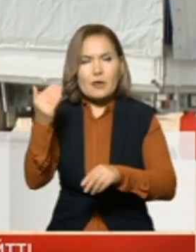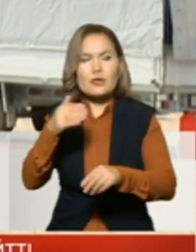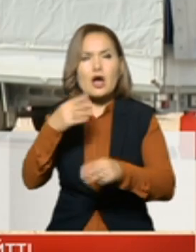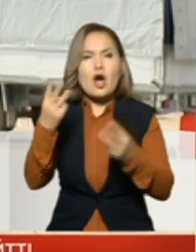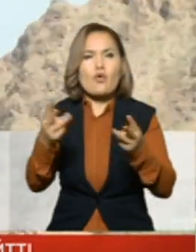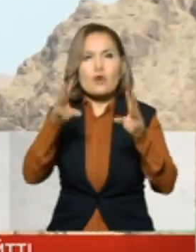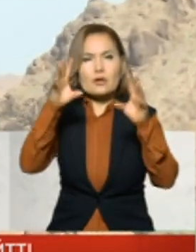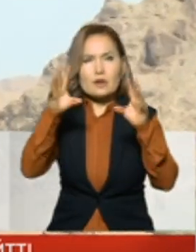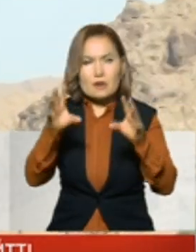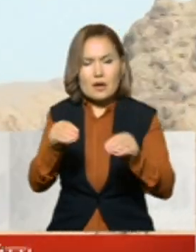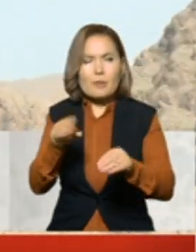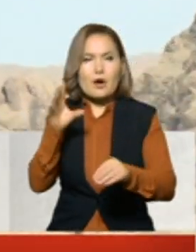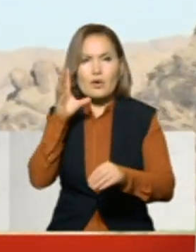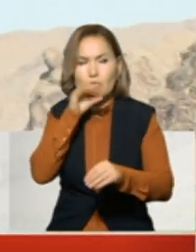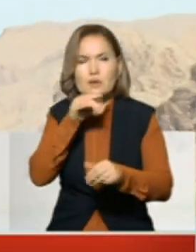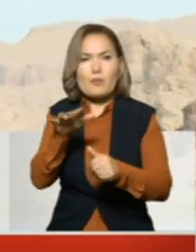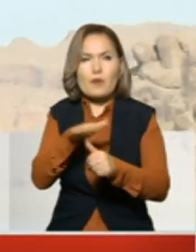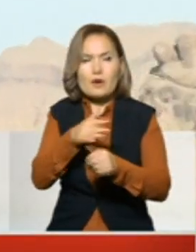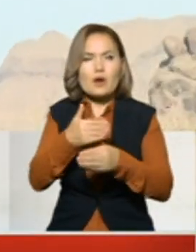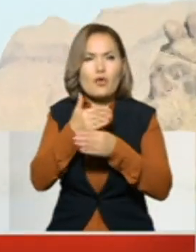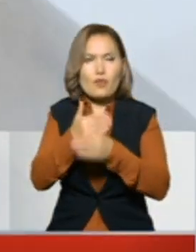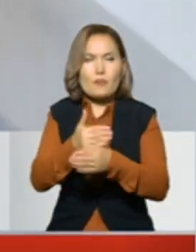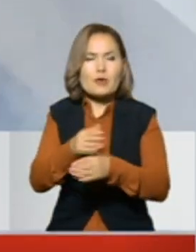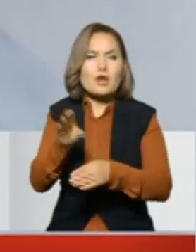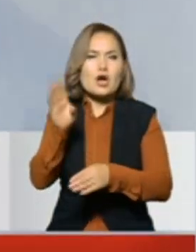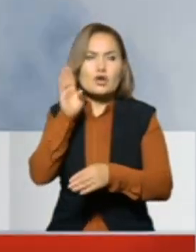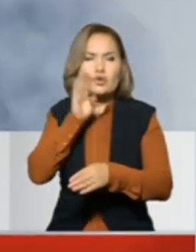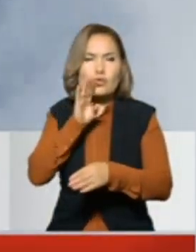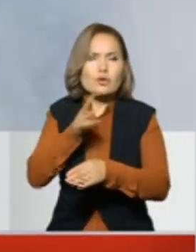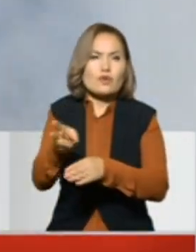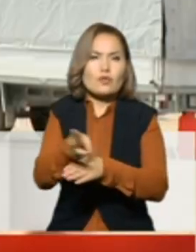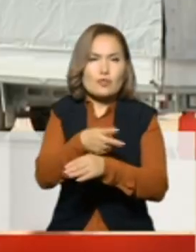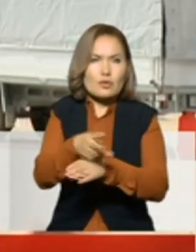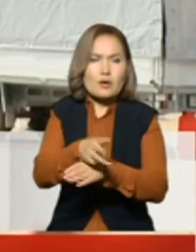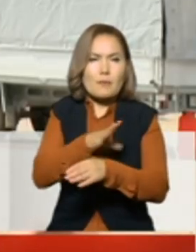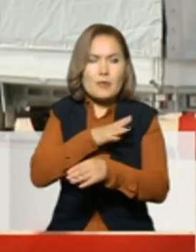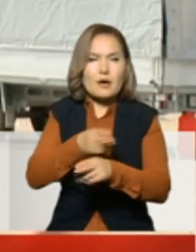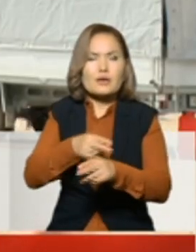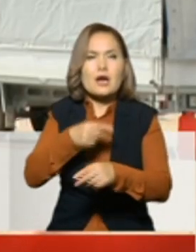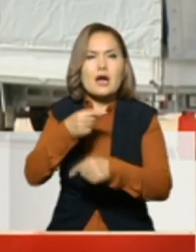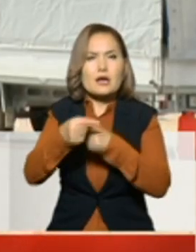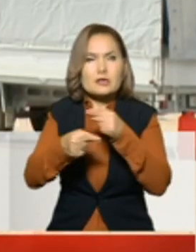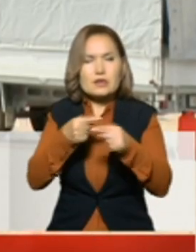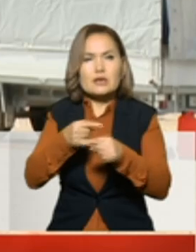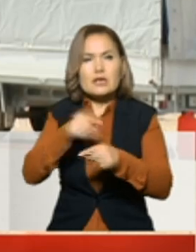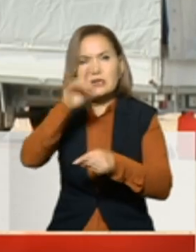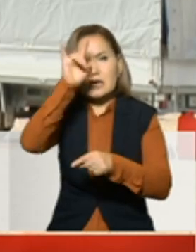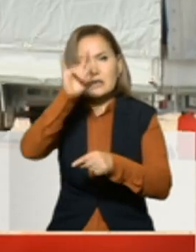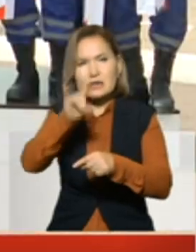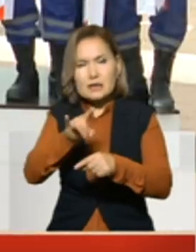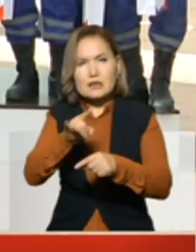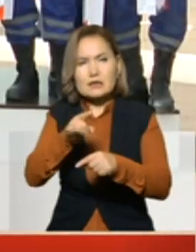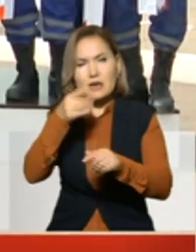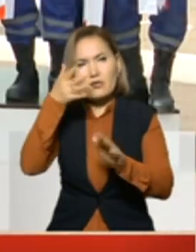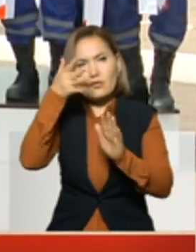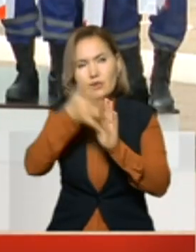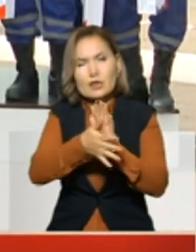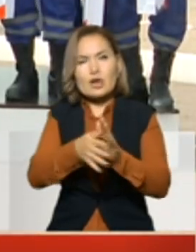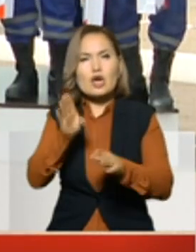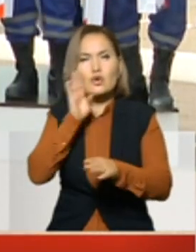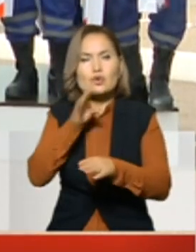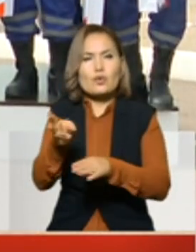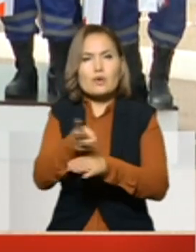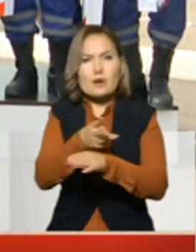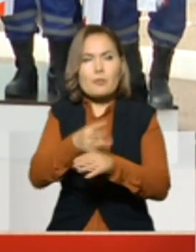өртті жоғарыдан сөндіру әдісін қолдандық. Кез келген қабатқа терезе арқылы су тастауы мүмкіндігін көрсетті. Оқу жаттығу